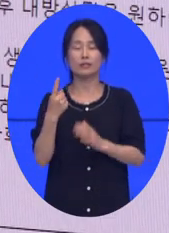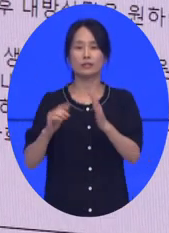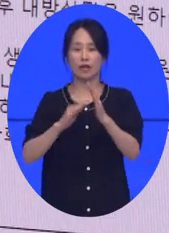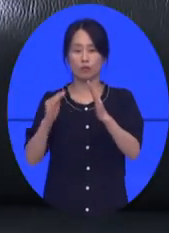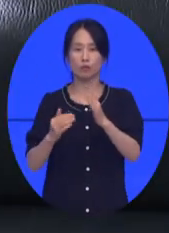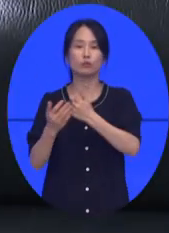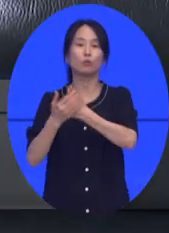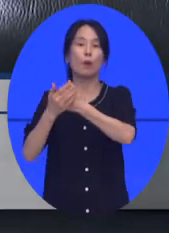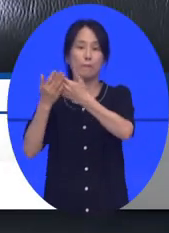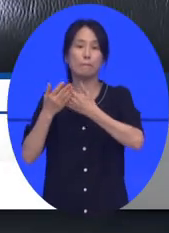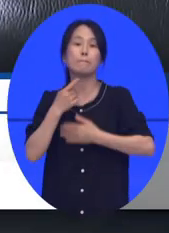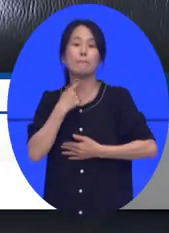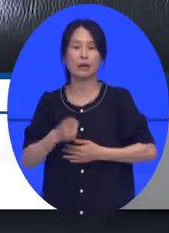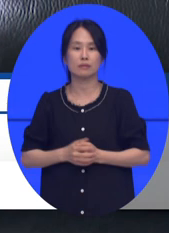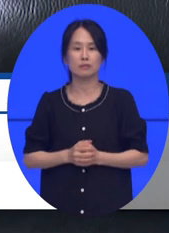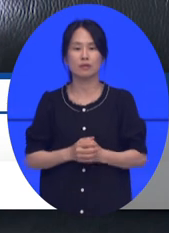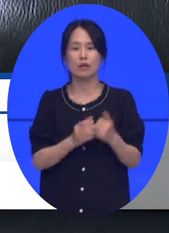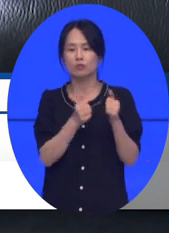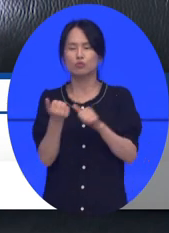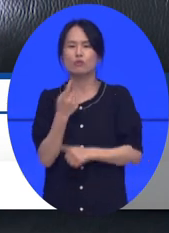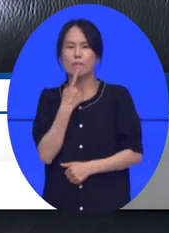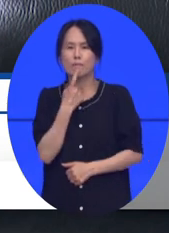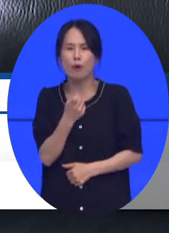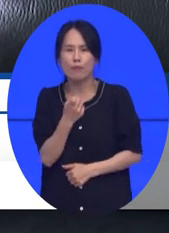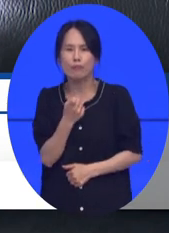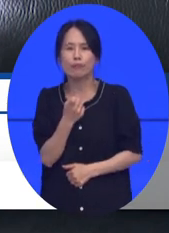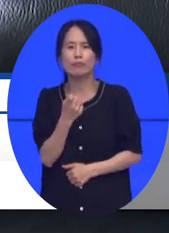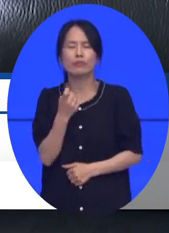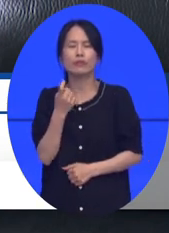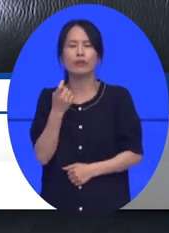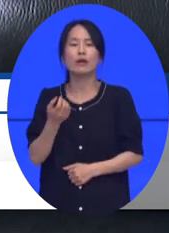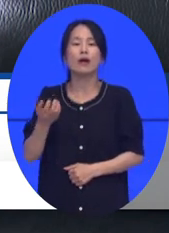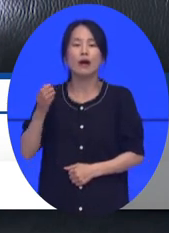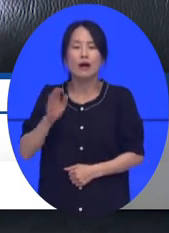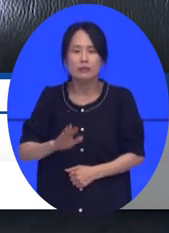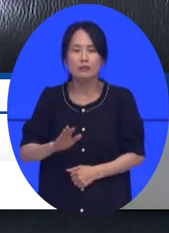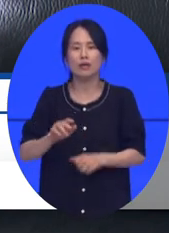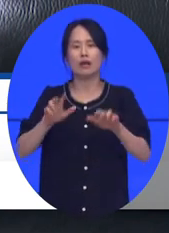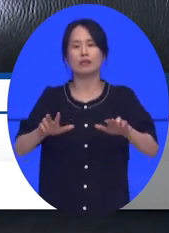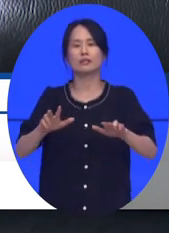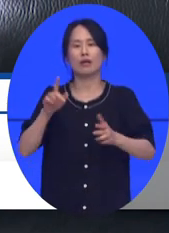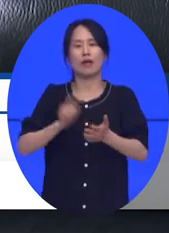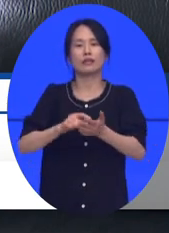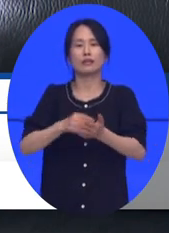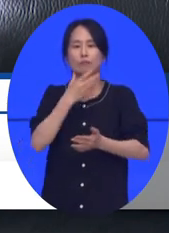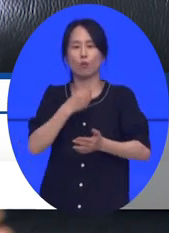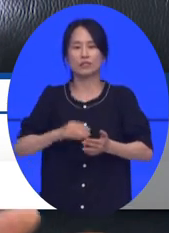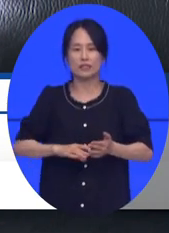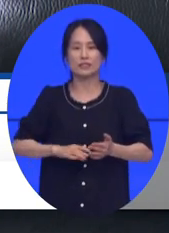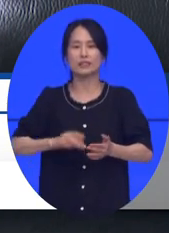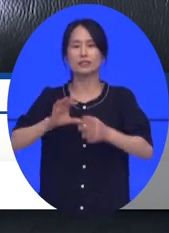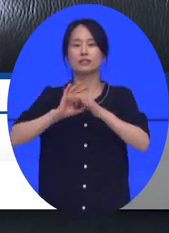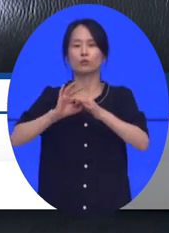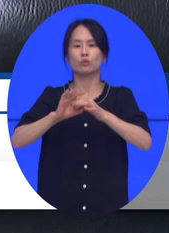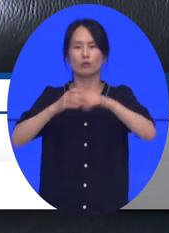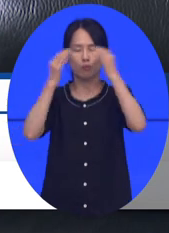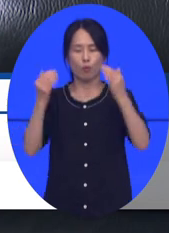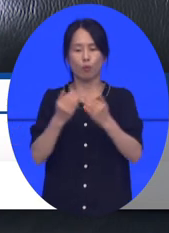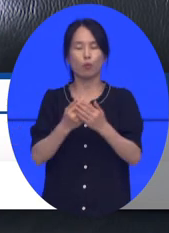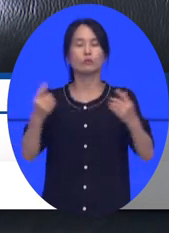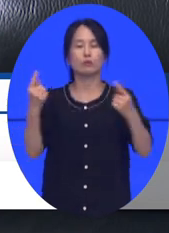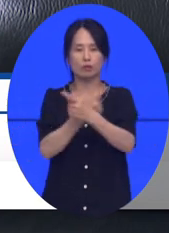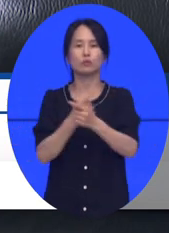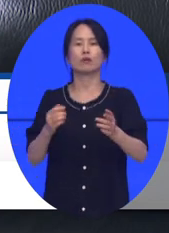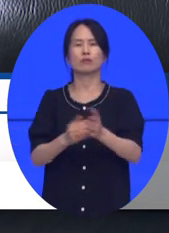받았습니다. 죽을 생각만 하고 있었다가 이제 긴급복지를 통해서 모든 게 다